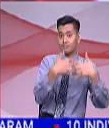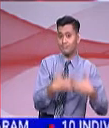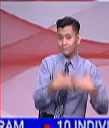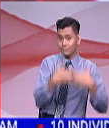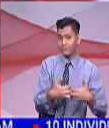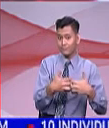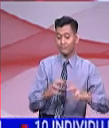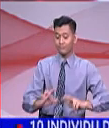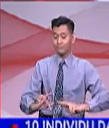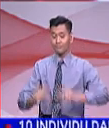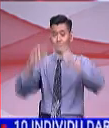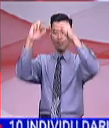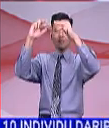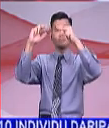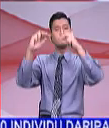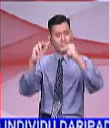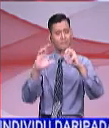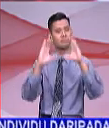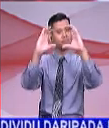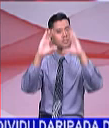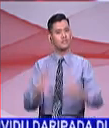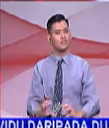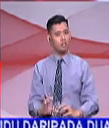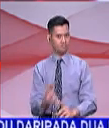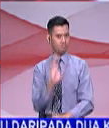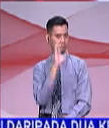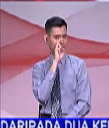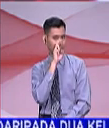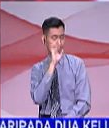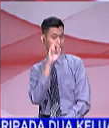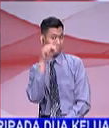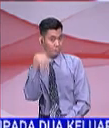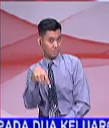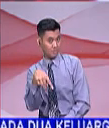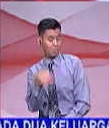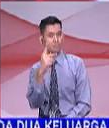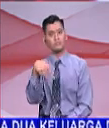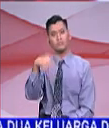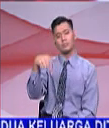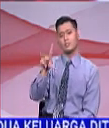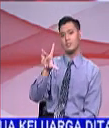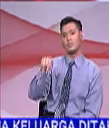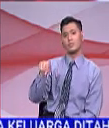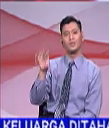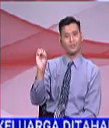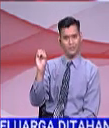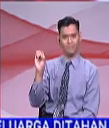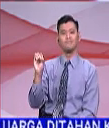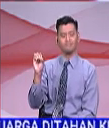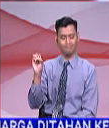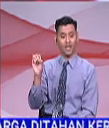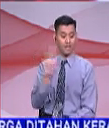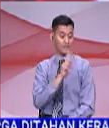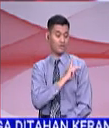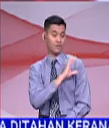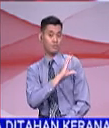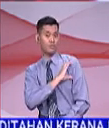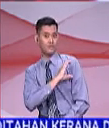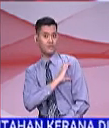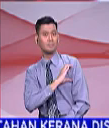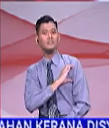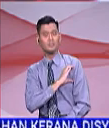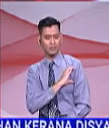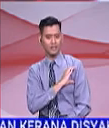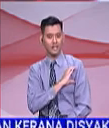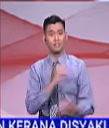tapak pembinaan susulan langkah mengetatkan SOP PKP 3.0. Ketua Polis Daerah ACP